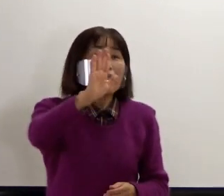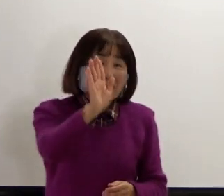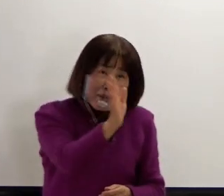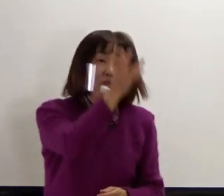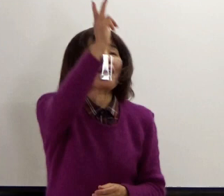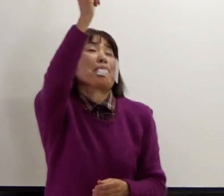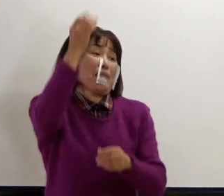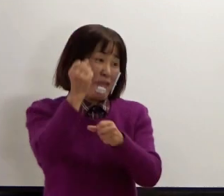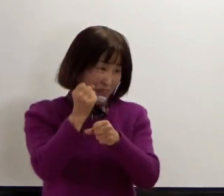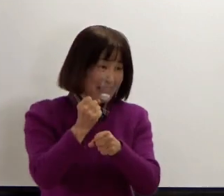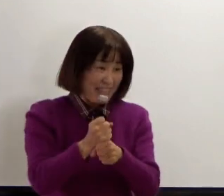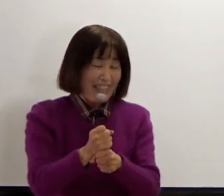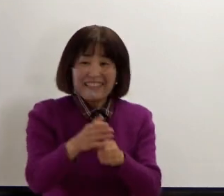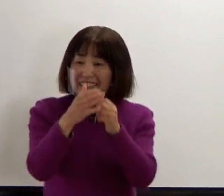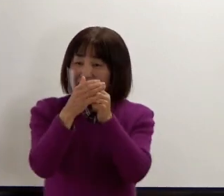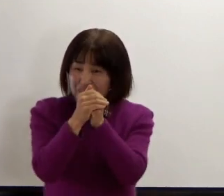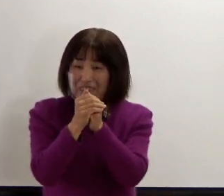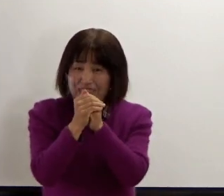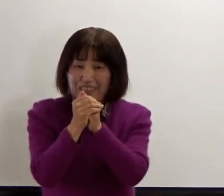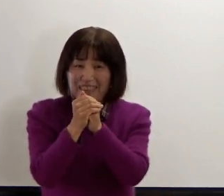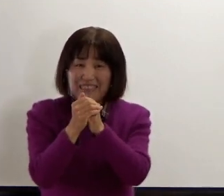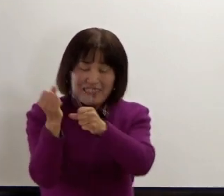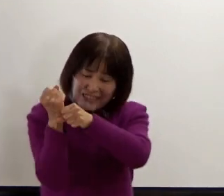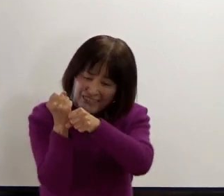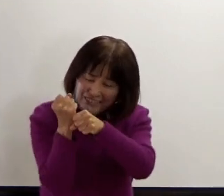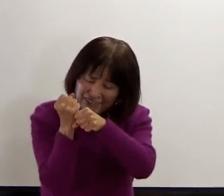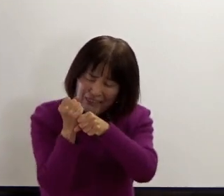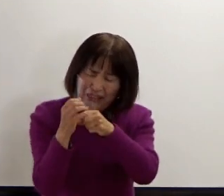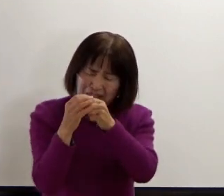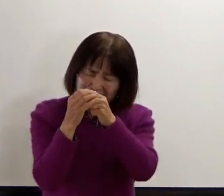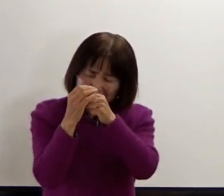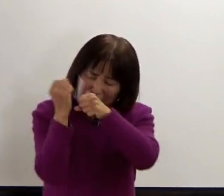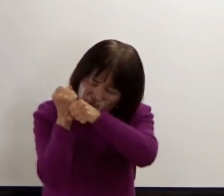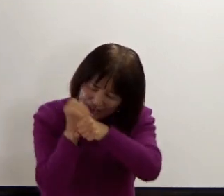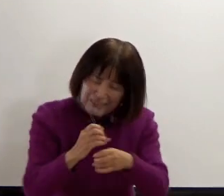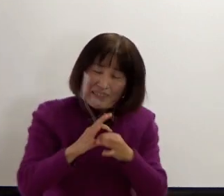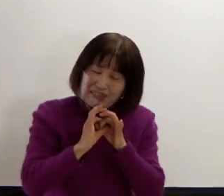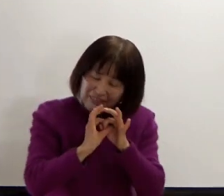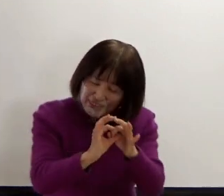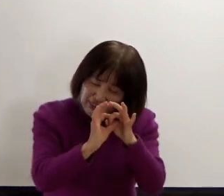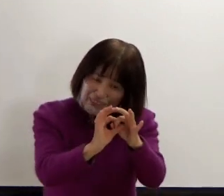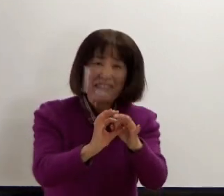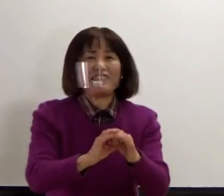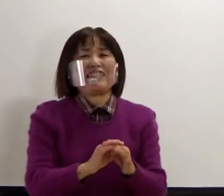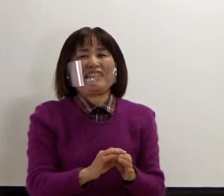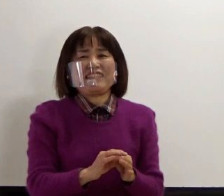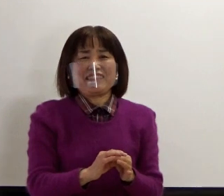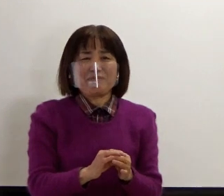の特別な力であなたの妻に子供を私は授けてくださるんじゃないかと、